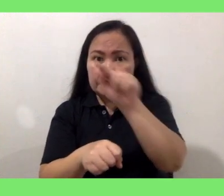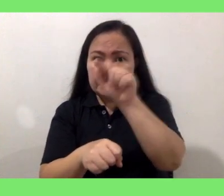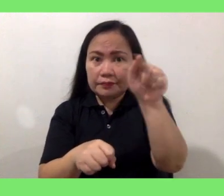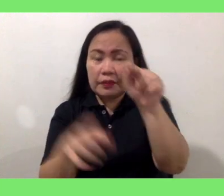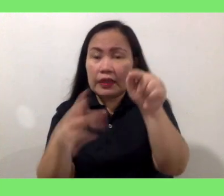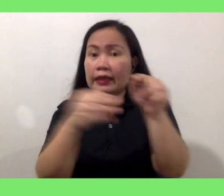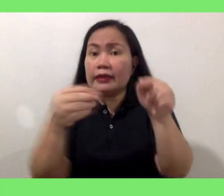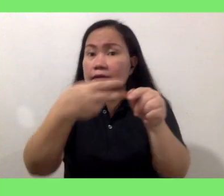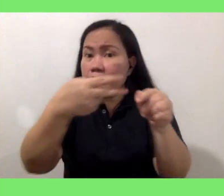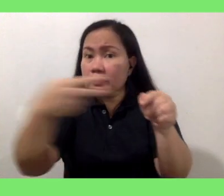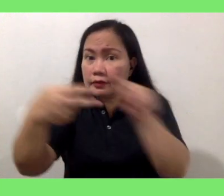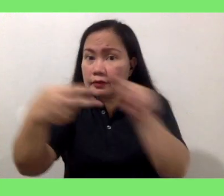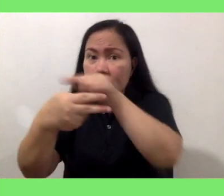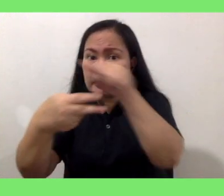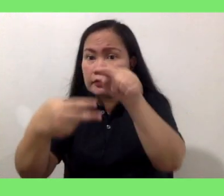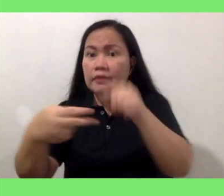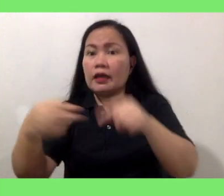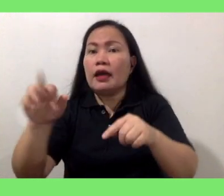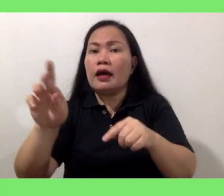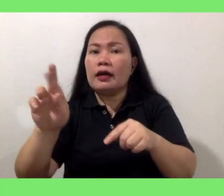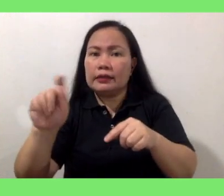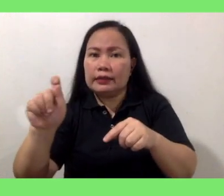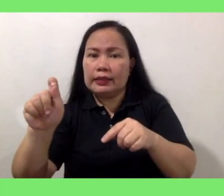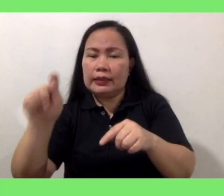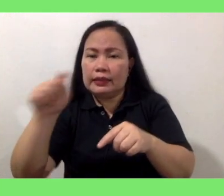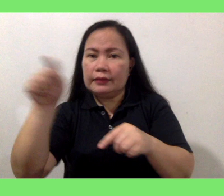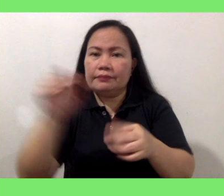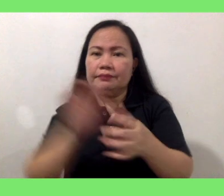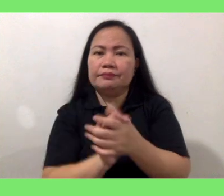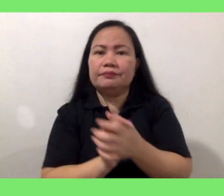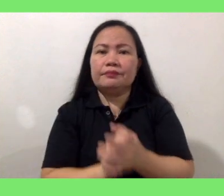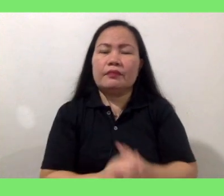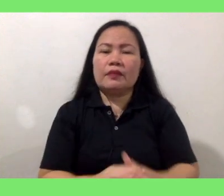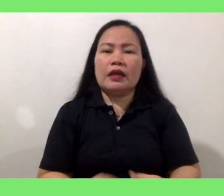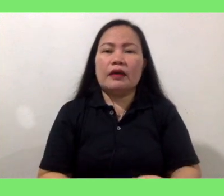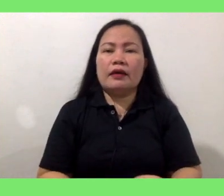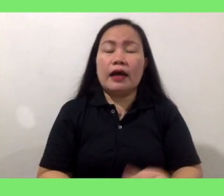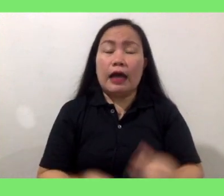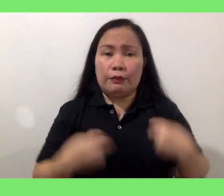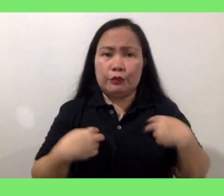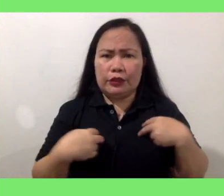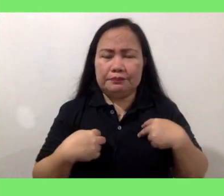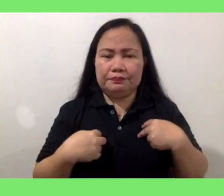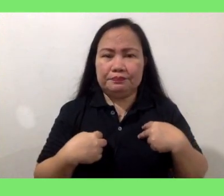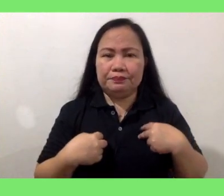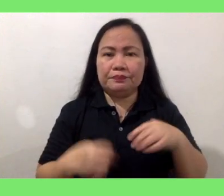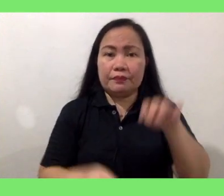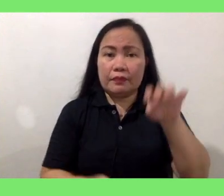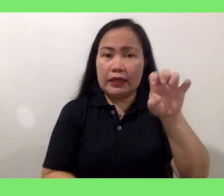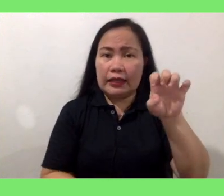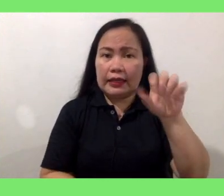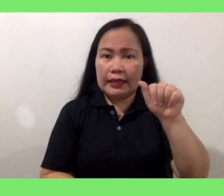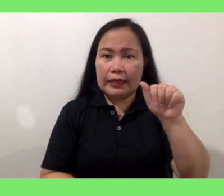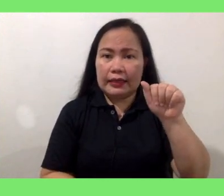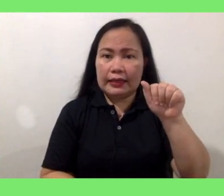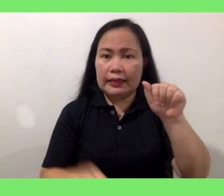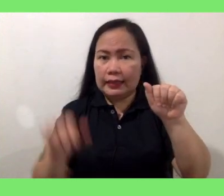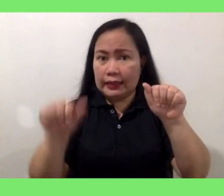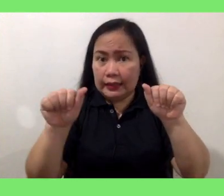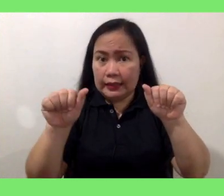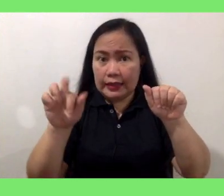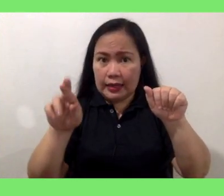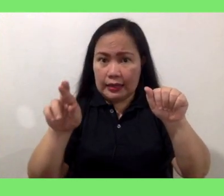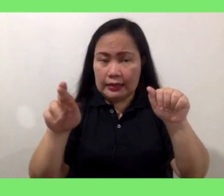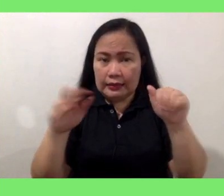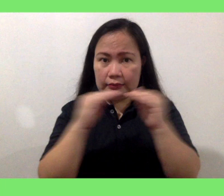why. So, I also have EA is equal to AR kasi as you can see, they